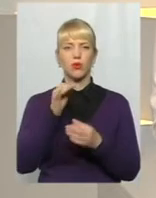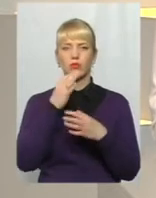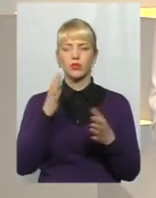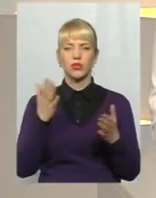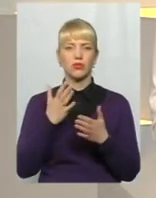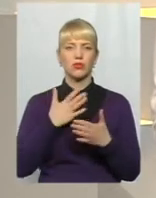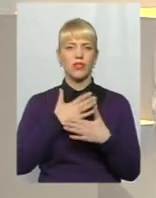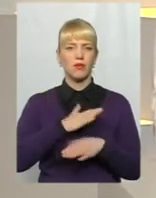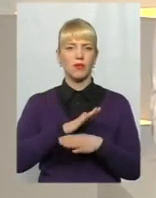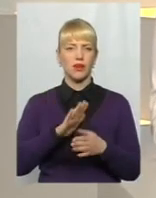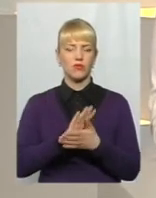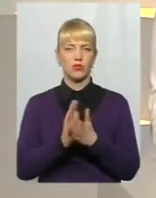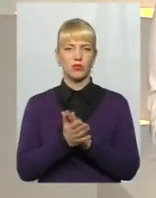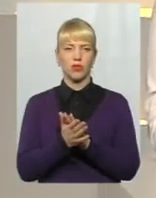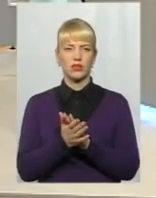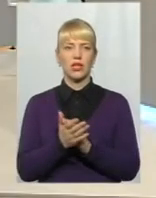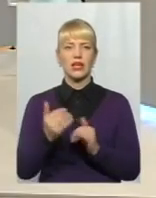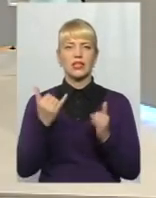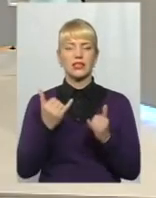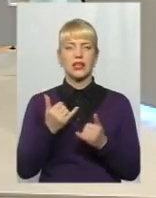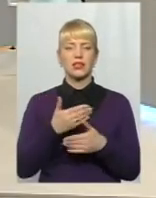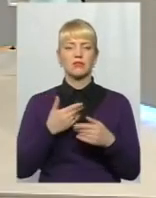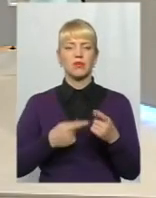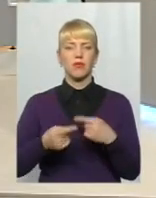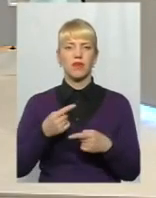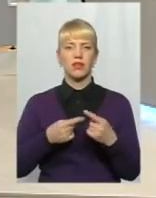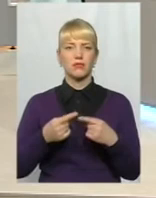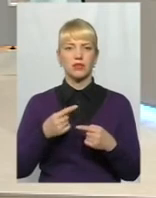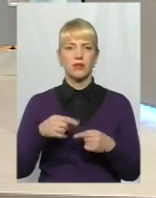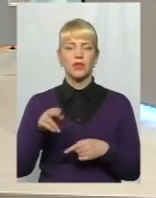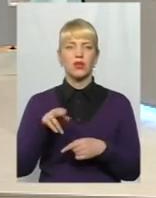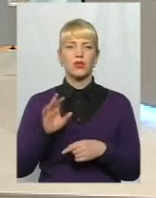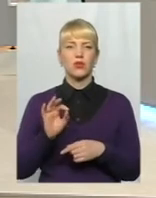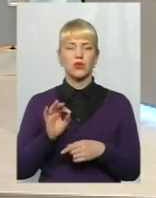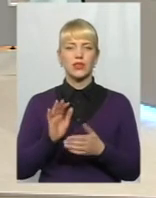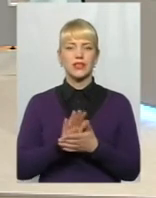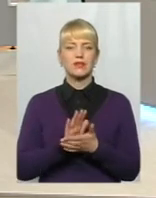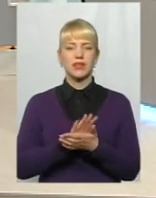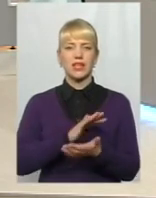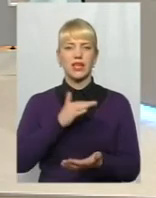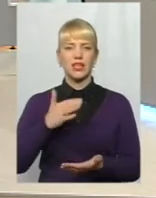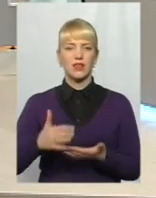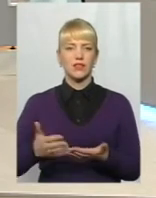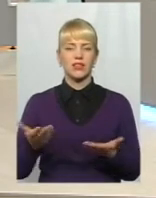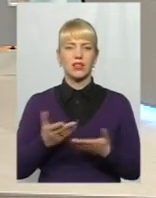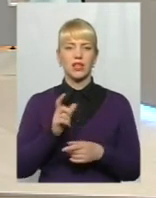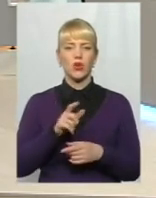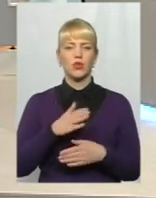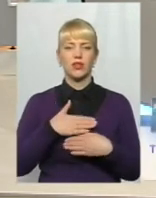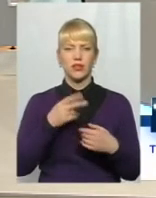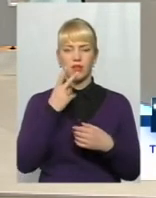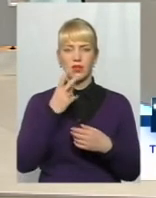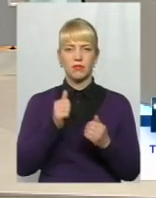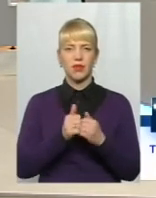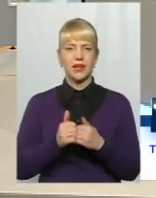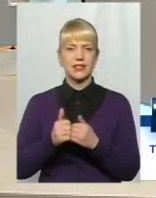будь-яку неприємну ситуацію. А зараз ми повернемося, пані Іно, все ж таки до смітників, які люди не хочуть бачити біля